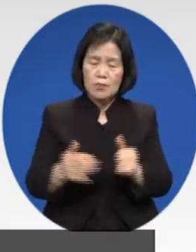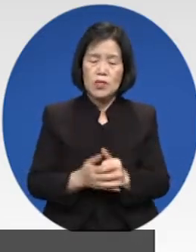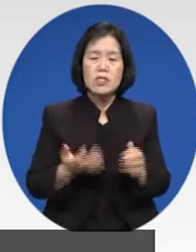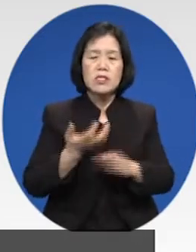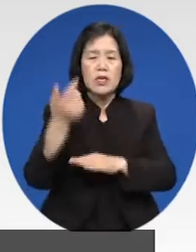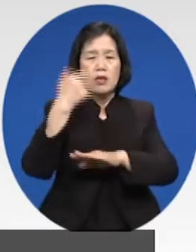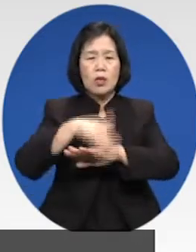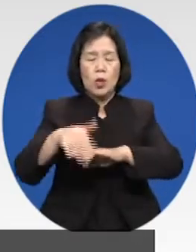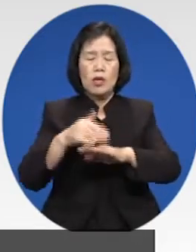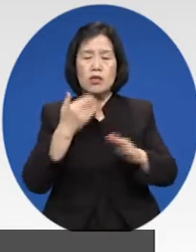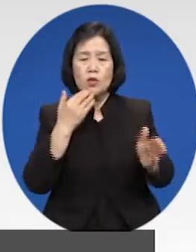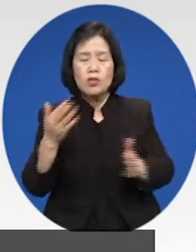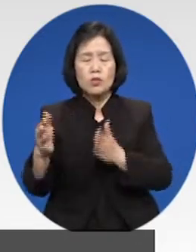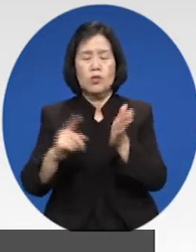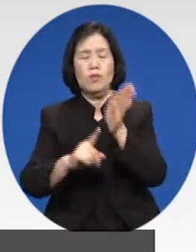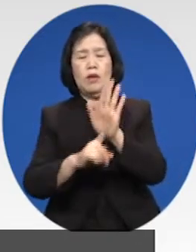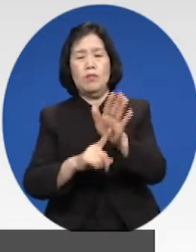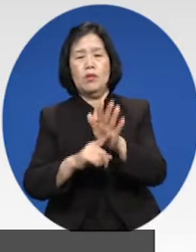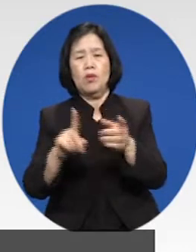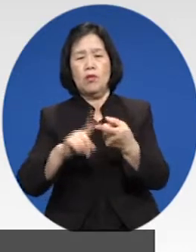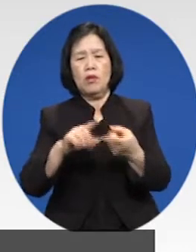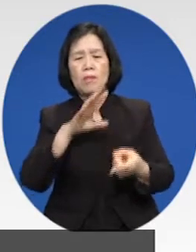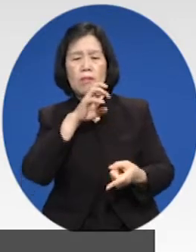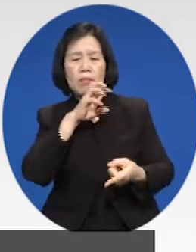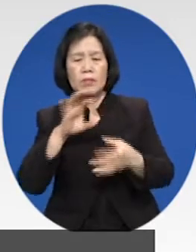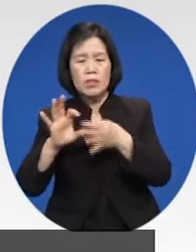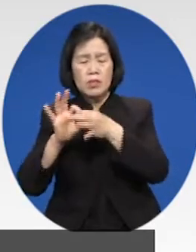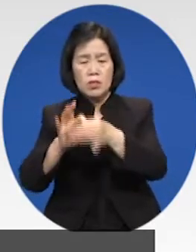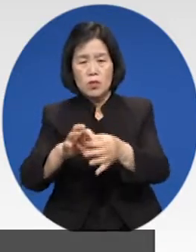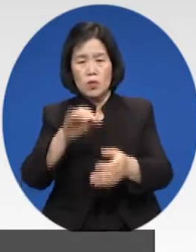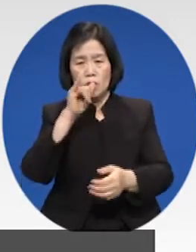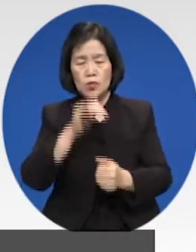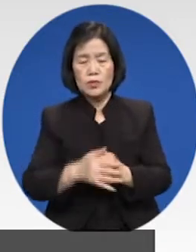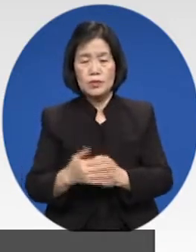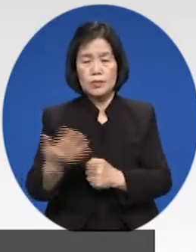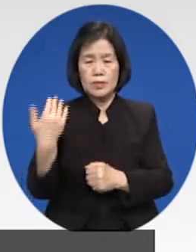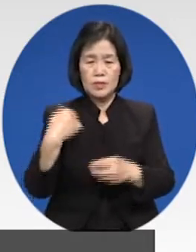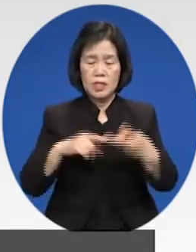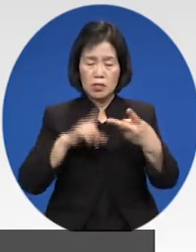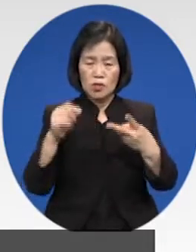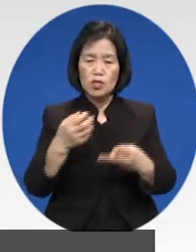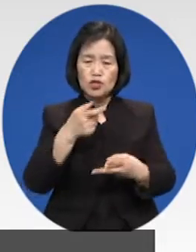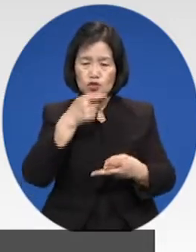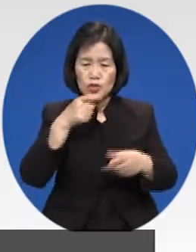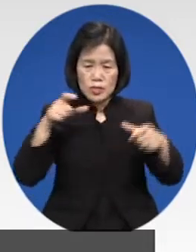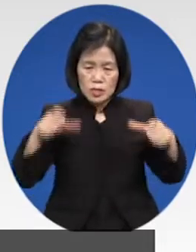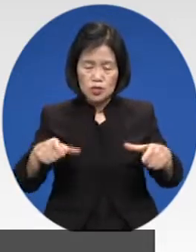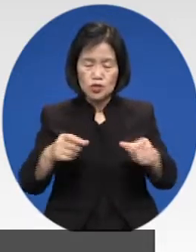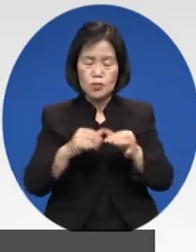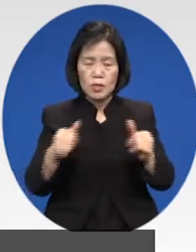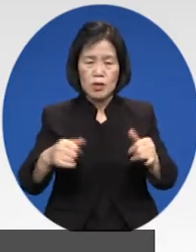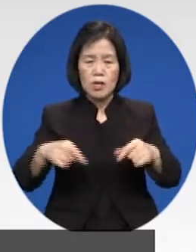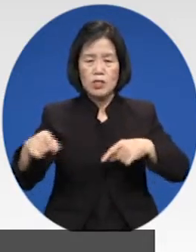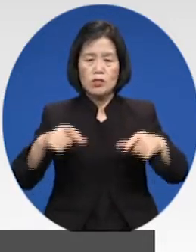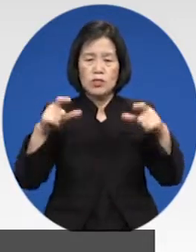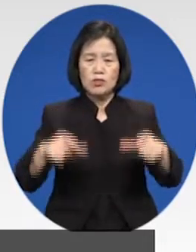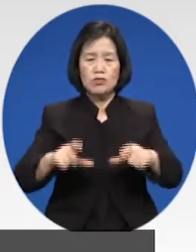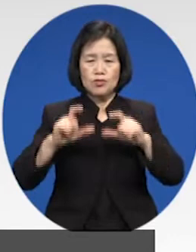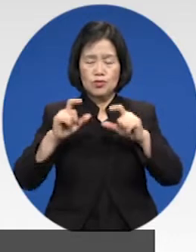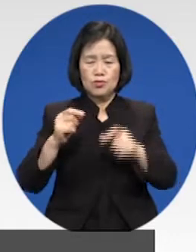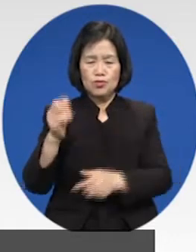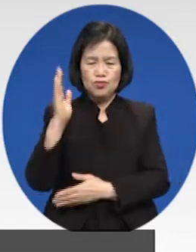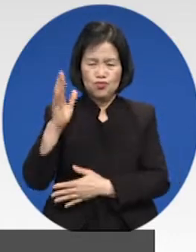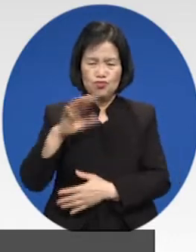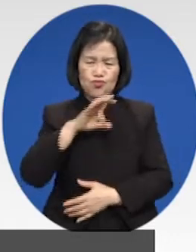계획 경기도가 발표한 바 있죠. 여기에 대한 반발이 잇따르고 있습니다. 지난달에는 수원 지역 주민과 지역 정치권이 규탄 성명을